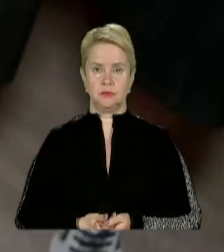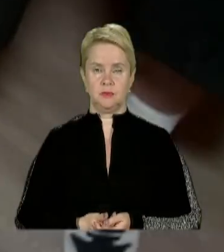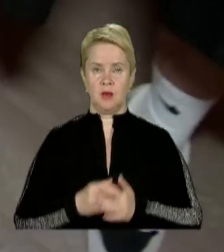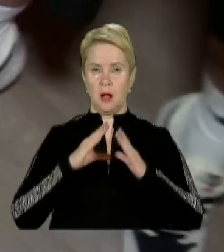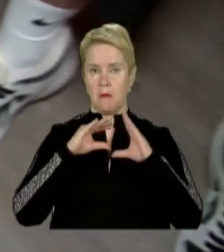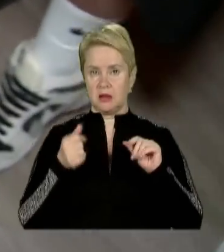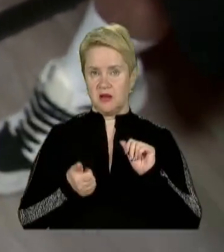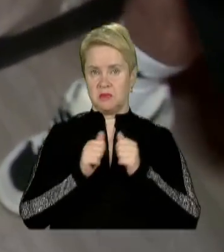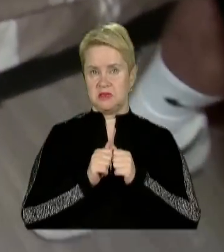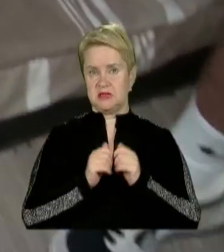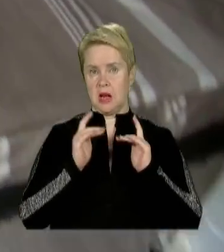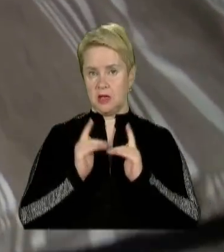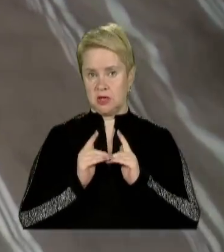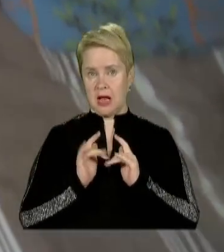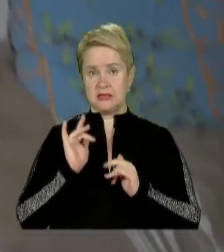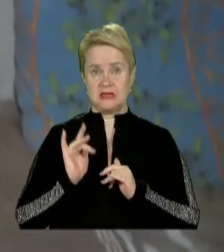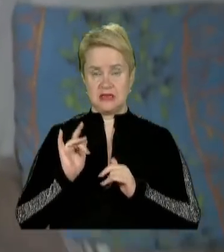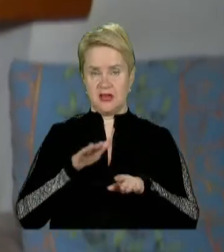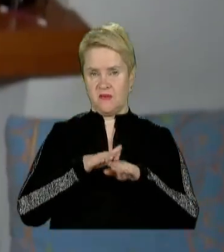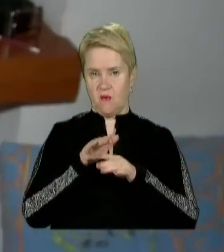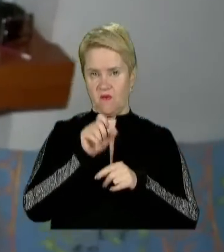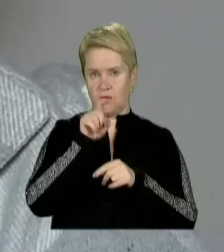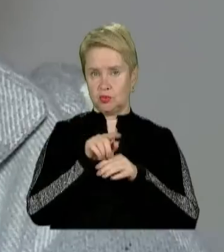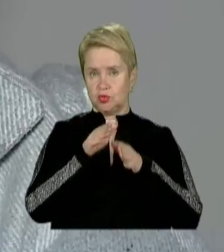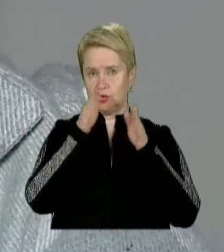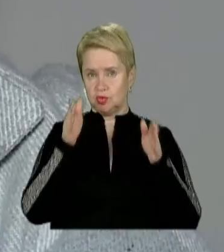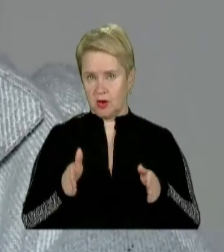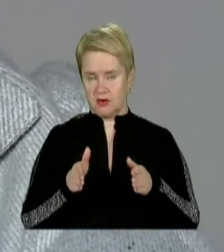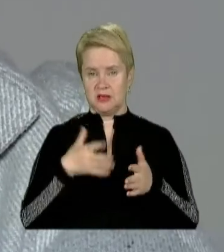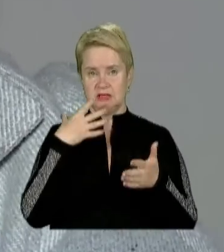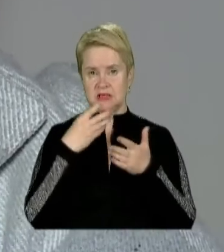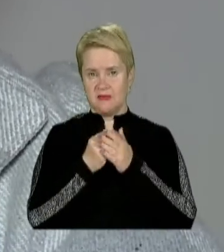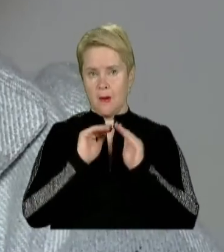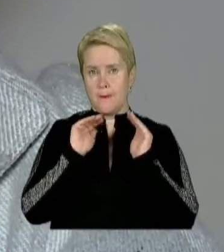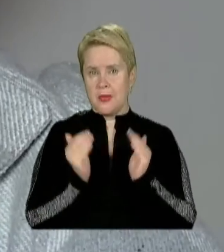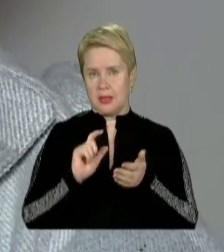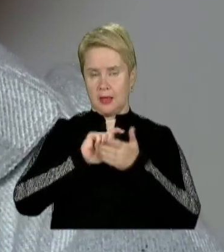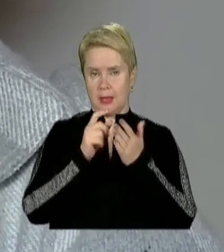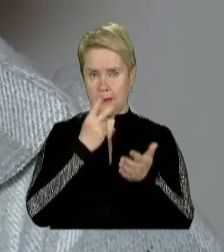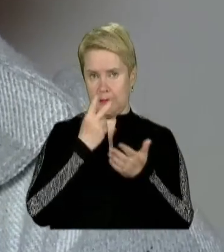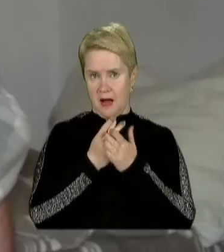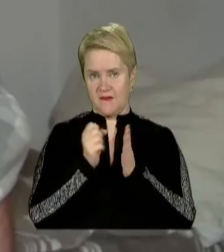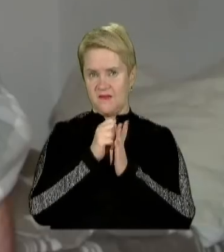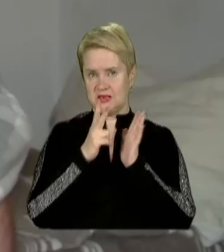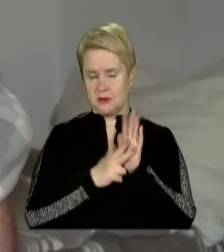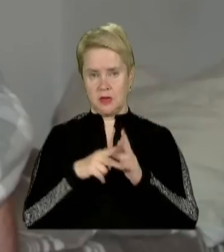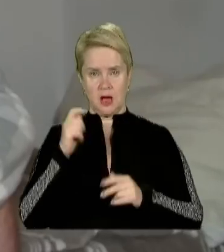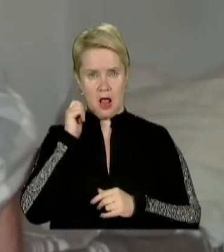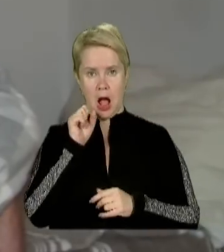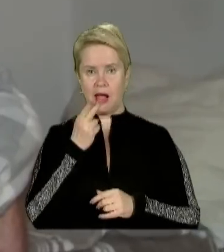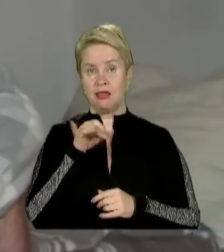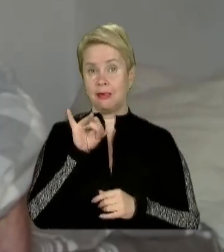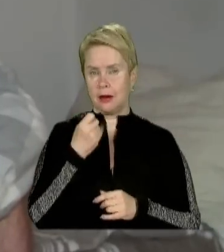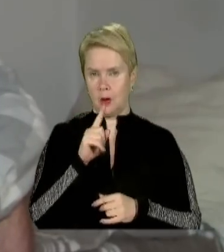Матрац замість ліжка, а стільці виконують функцію шафи. Свою міні-кімнату нам показує 18-річний